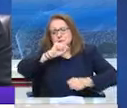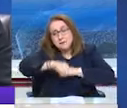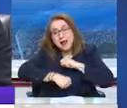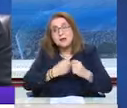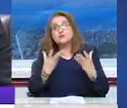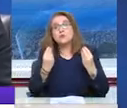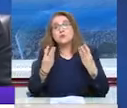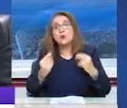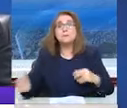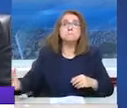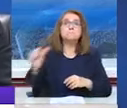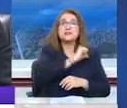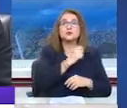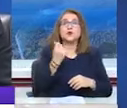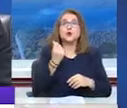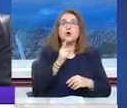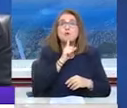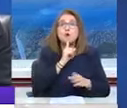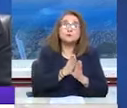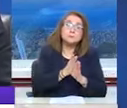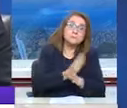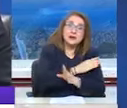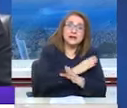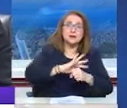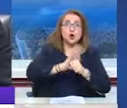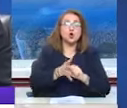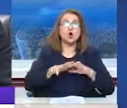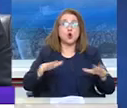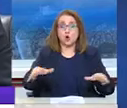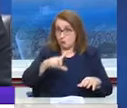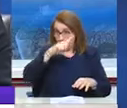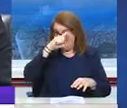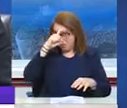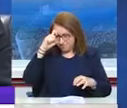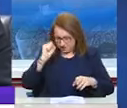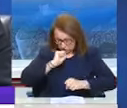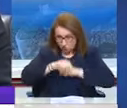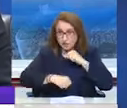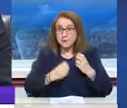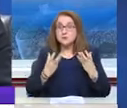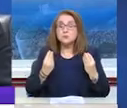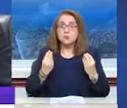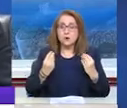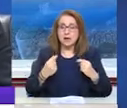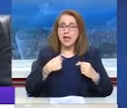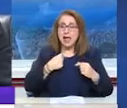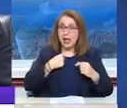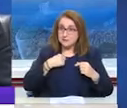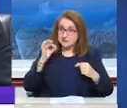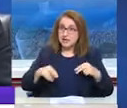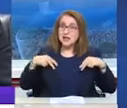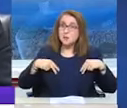που ήταν πριν από την έναρξη αυτής της κρίσης. Εμείς ως κράτος και συγκεκριμένα το Υπουργείο Ανάπτυξης για την